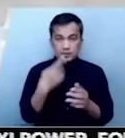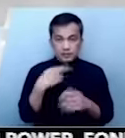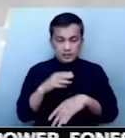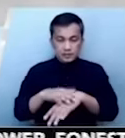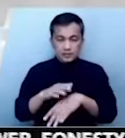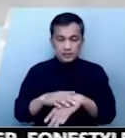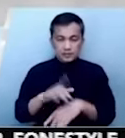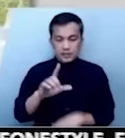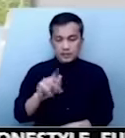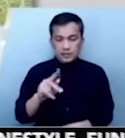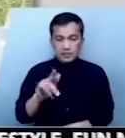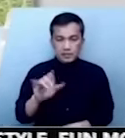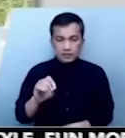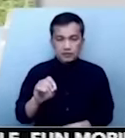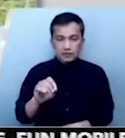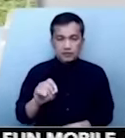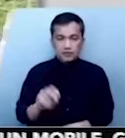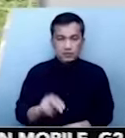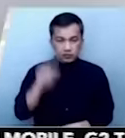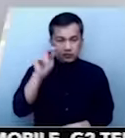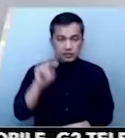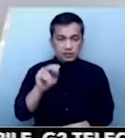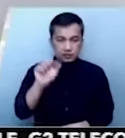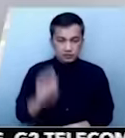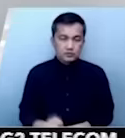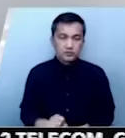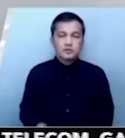Norte at Lanao del Sur.